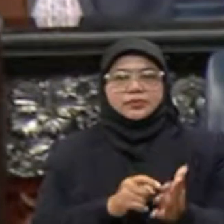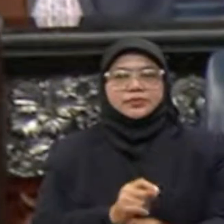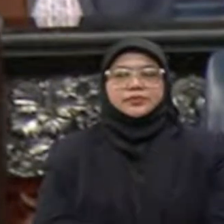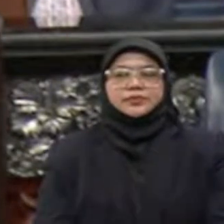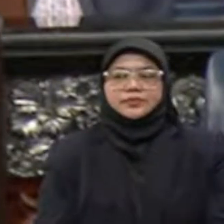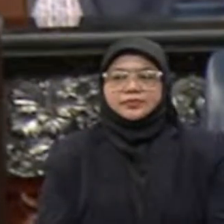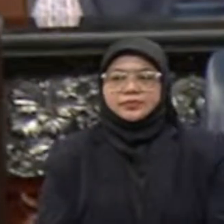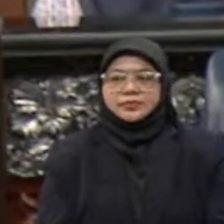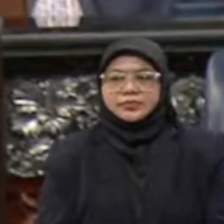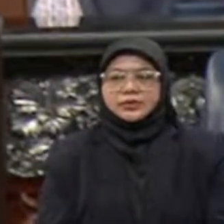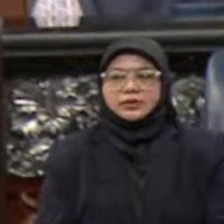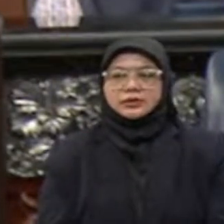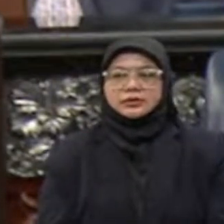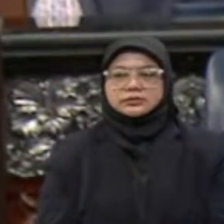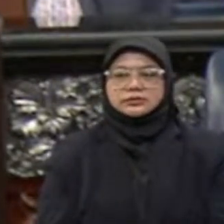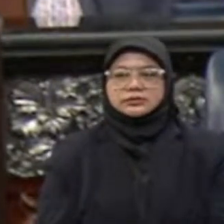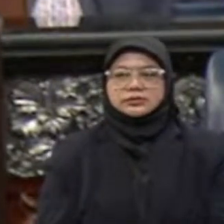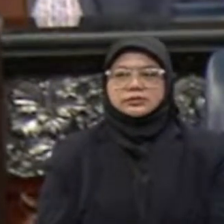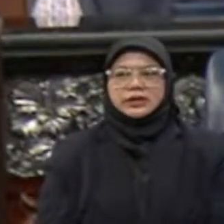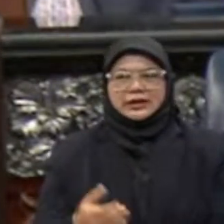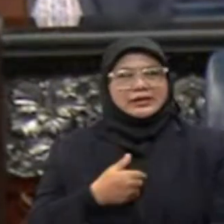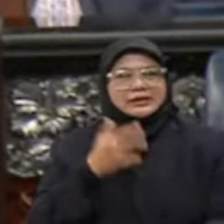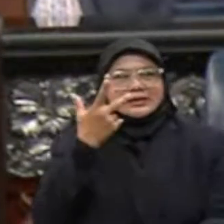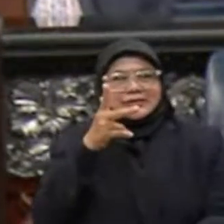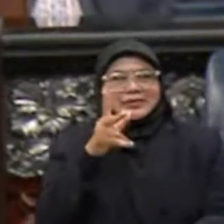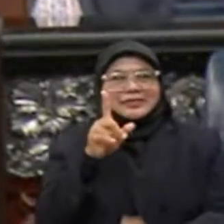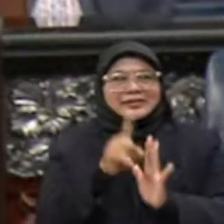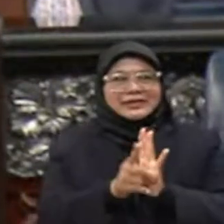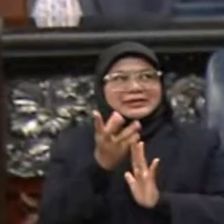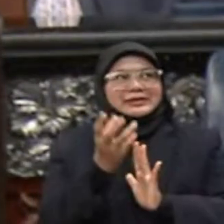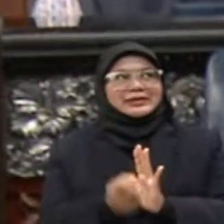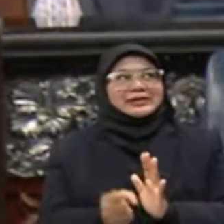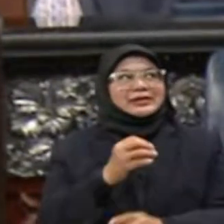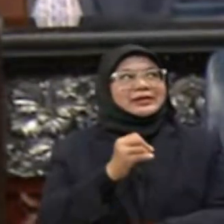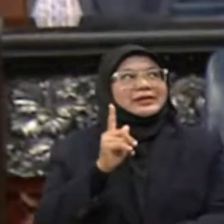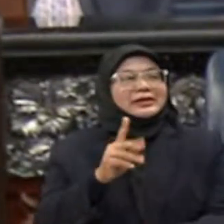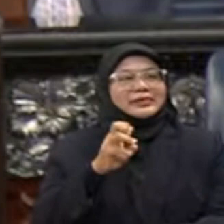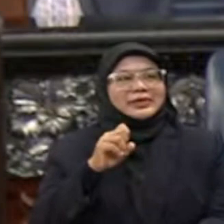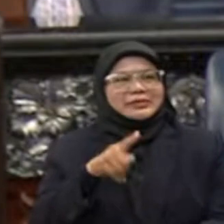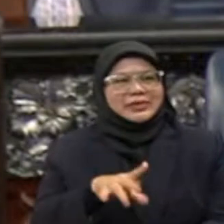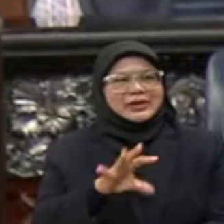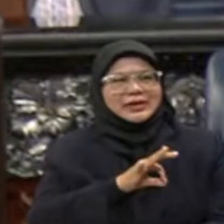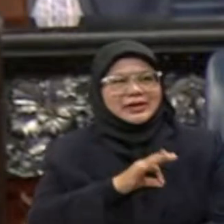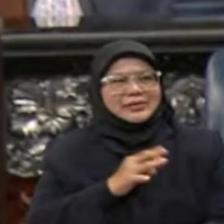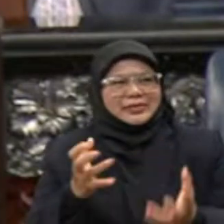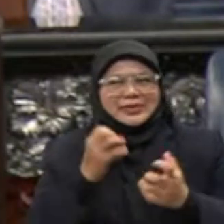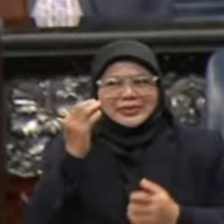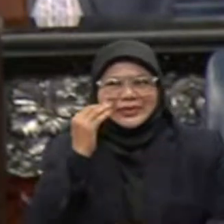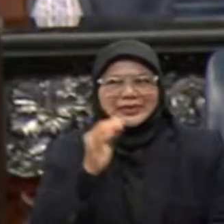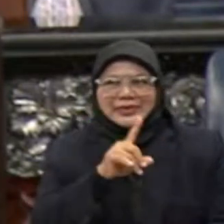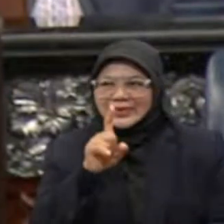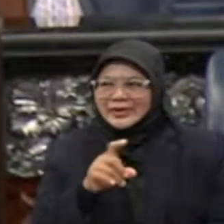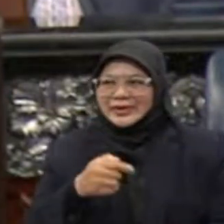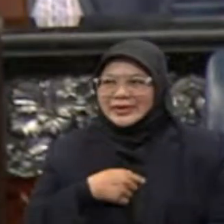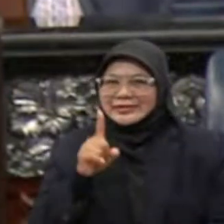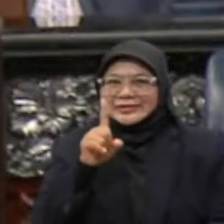Saya tinggal di sebelah mana tentunya tentang kehidupan USB ini semoga anak dengan